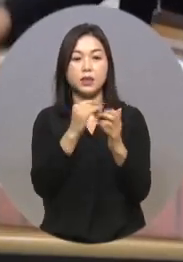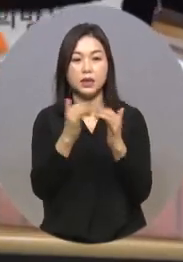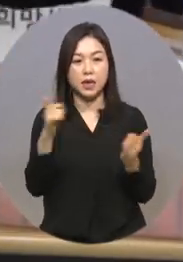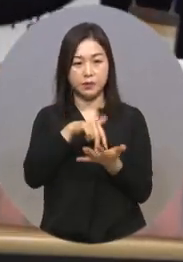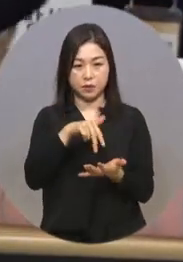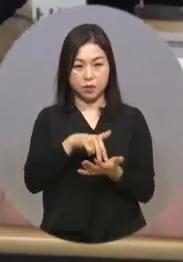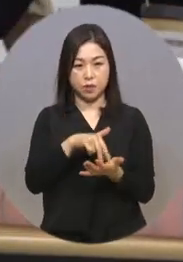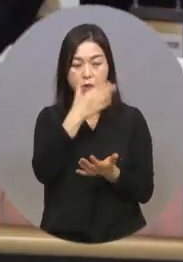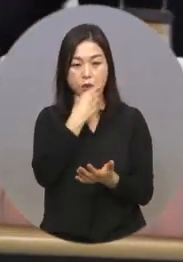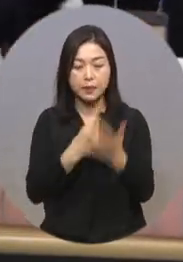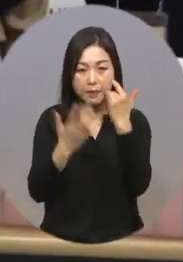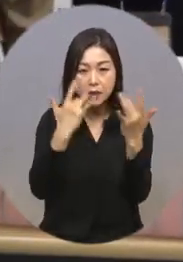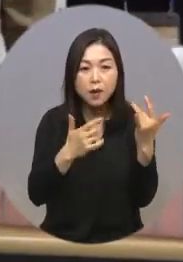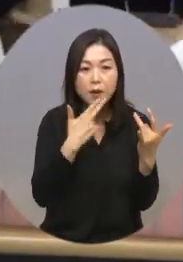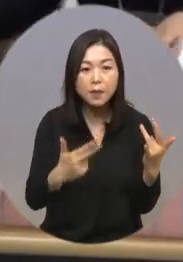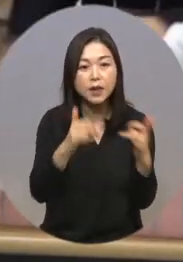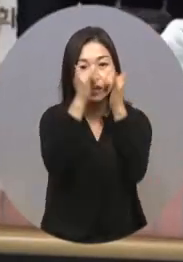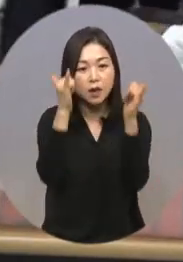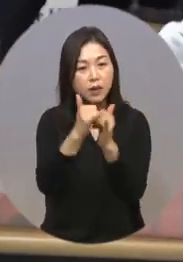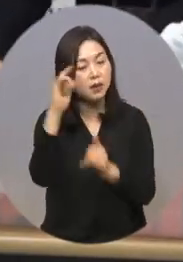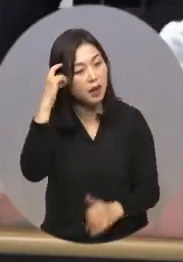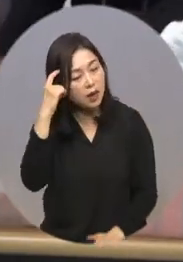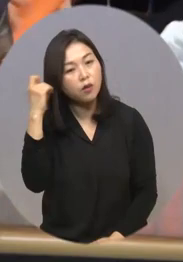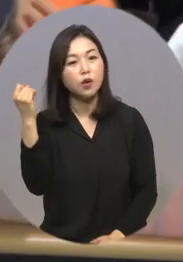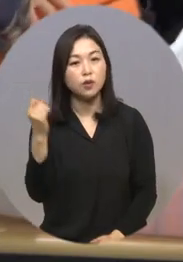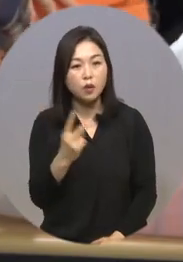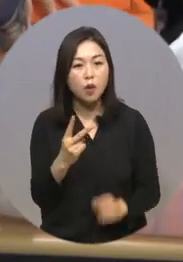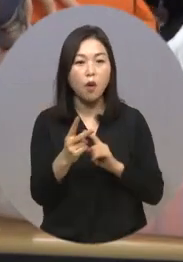복지 사각지대 없는 사회를 생각하고